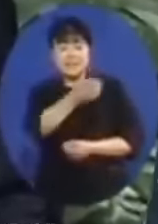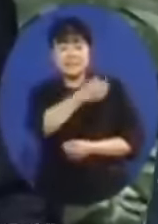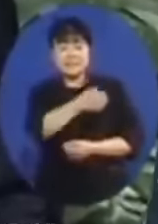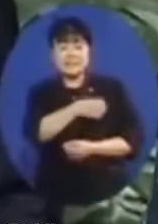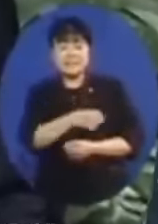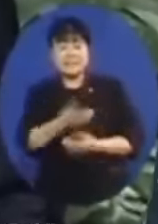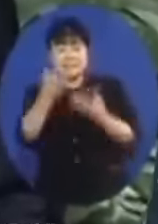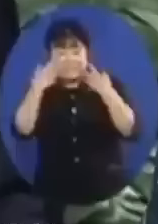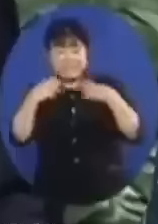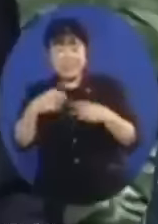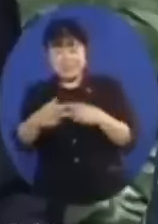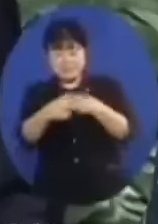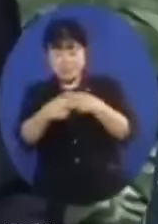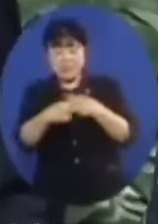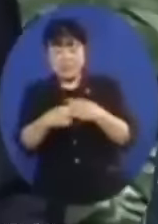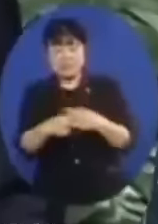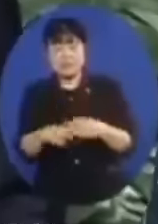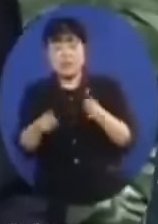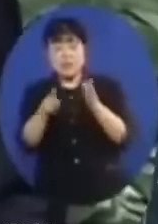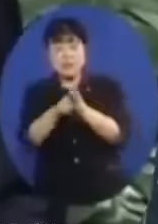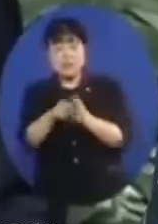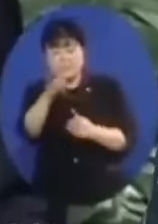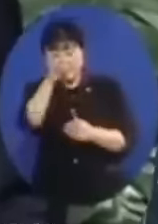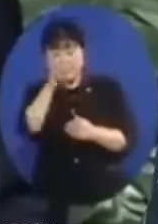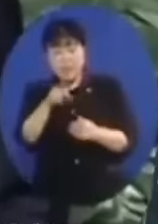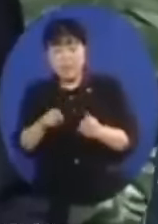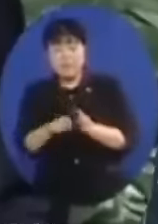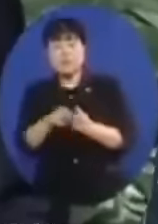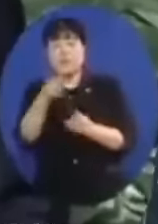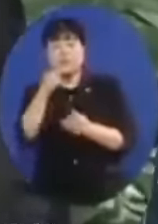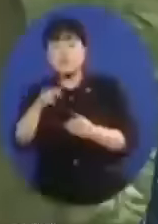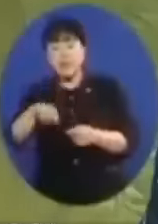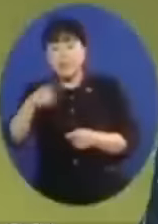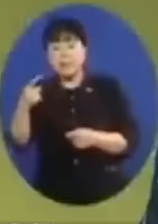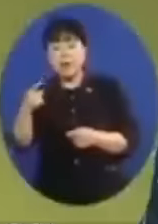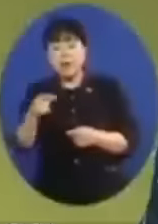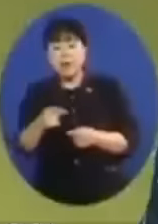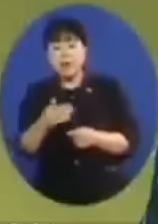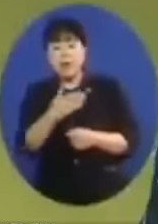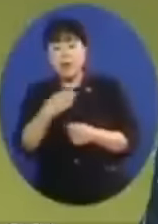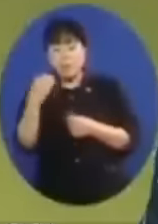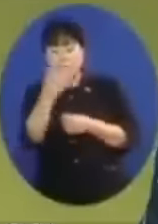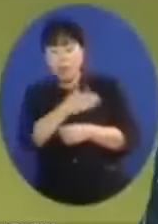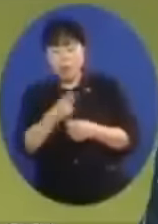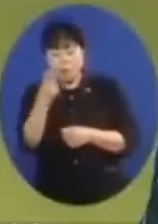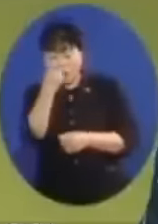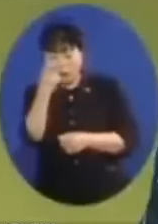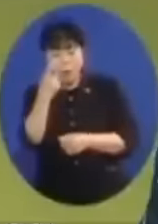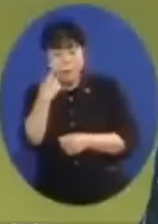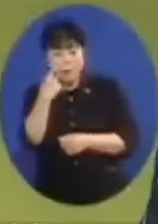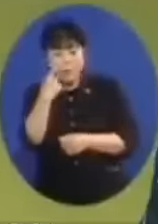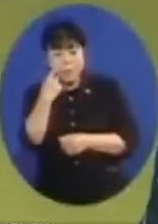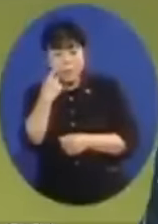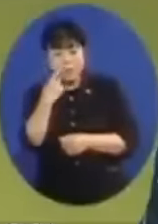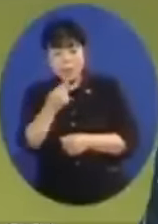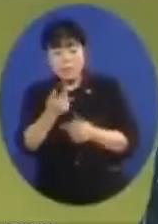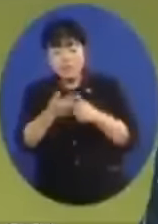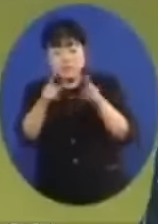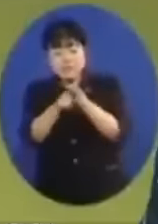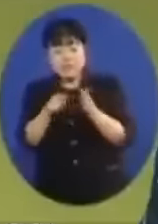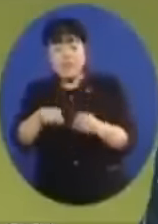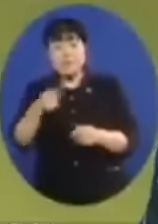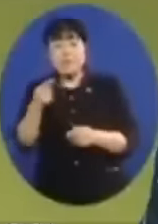교인들과 불신자들을 각각 100명씩 건강 진단을 하여 비교 관찰했습니다. 그 결과 교인은 100명